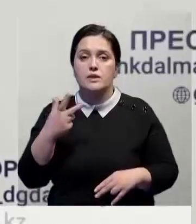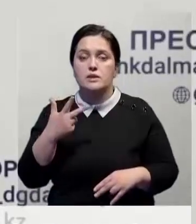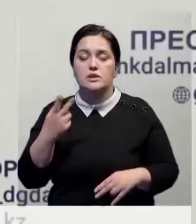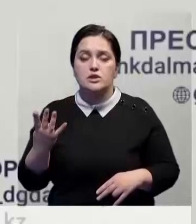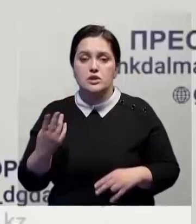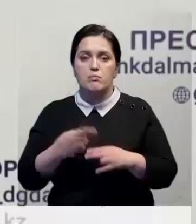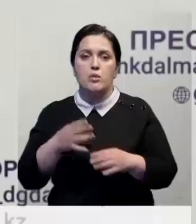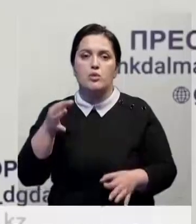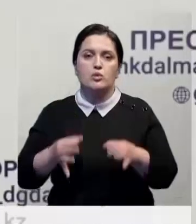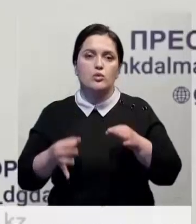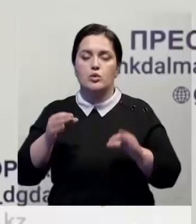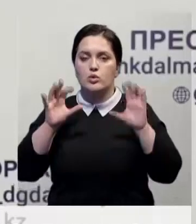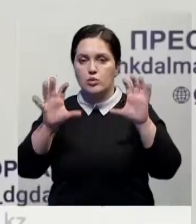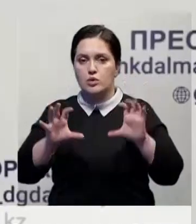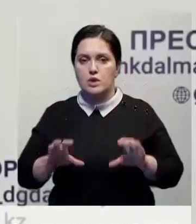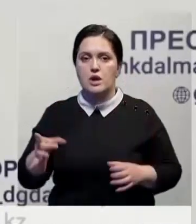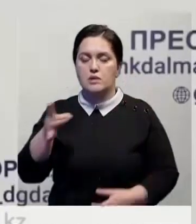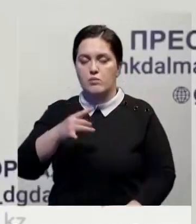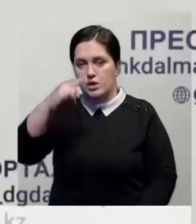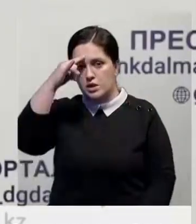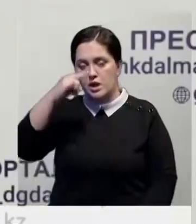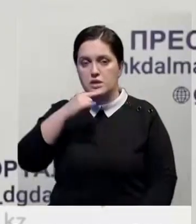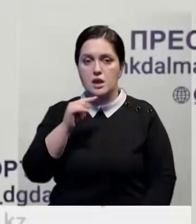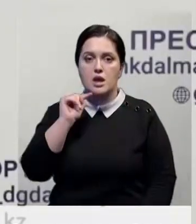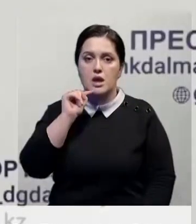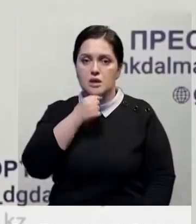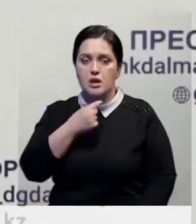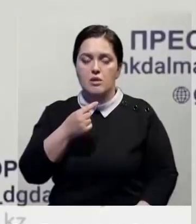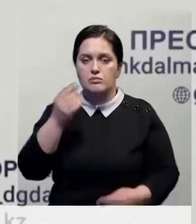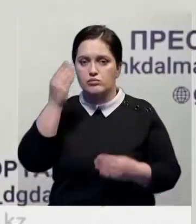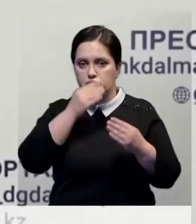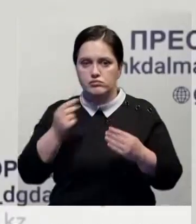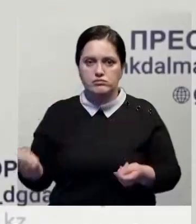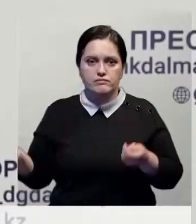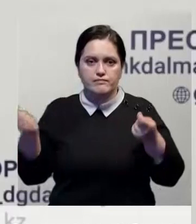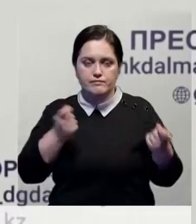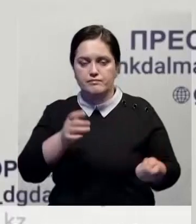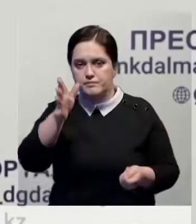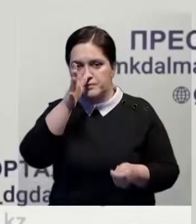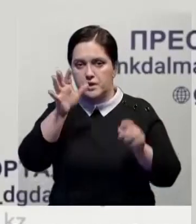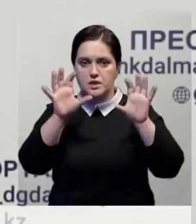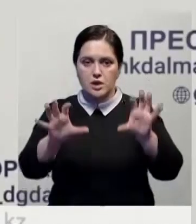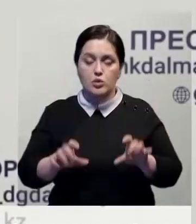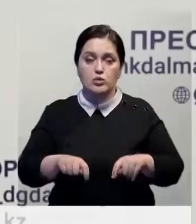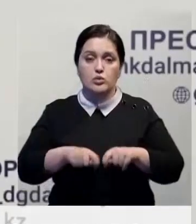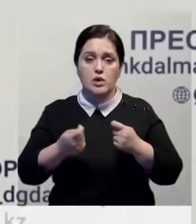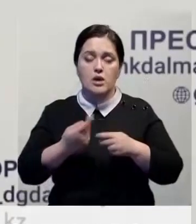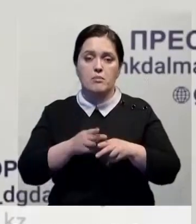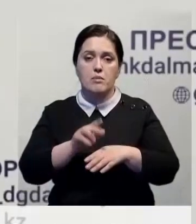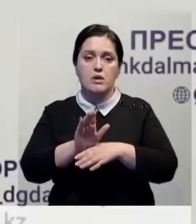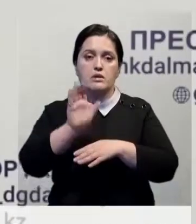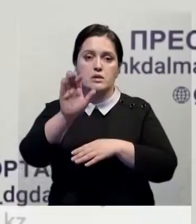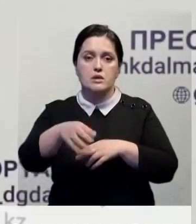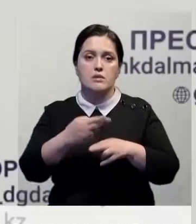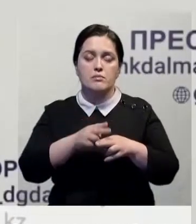234 Уголовного кодекса Республики Казахстан «Экономическая контрабанда», в связи с чем материал направлен в ДРП города Алматы